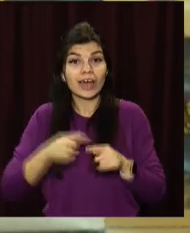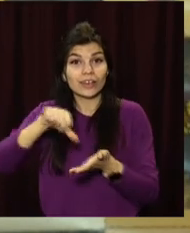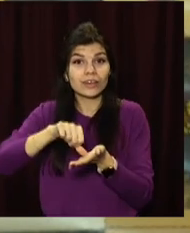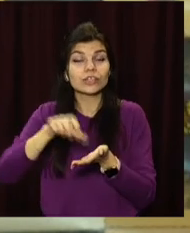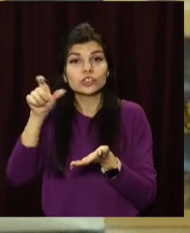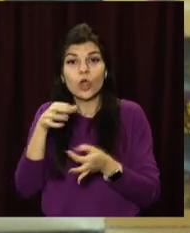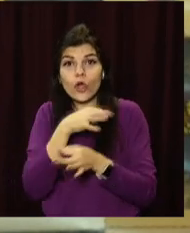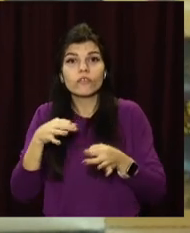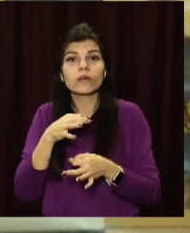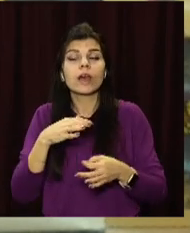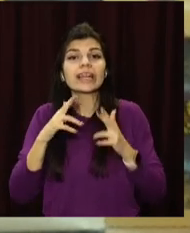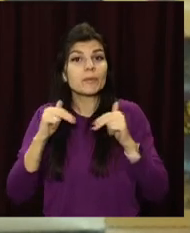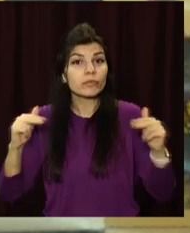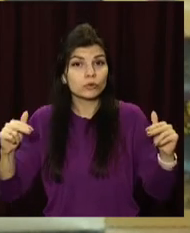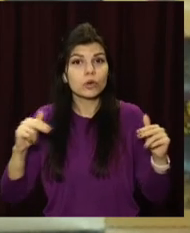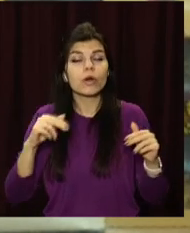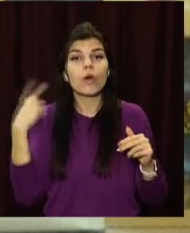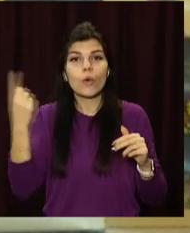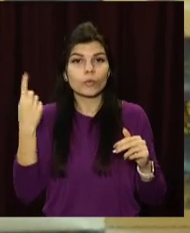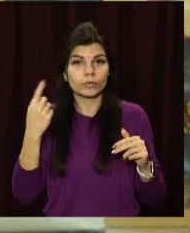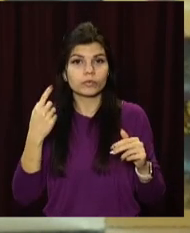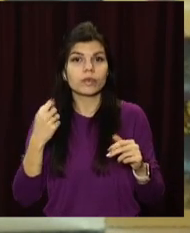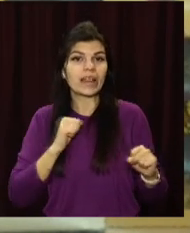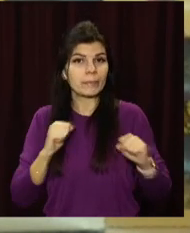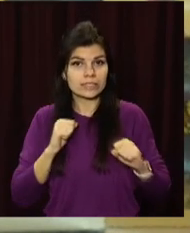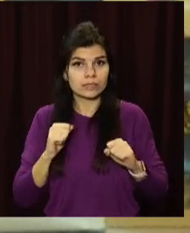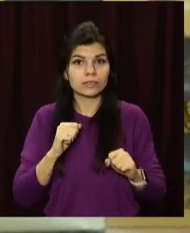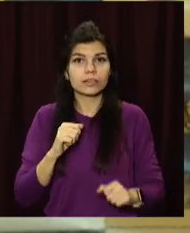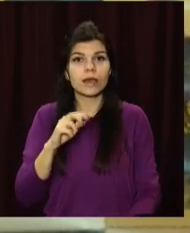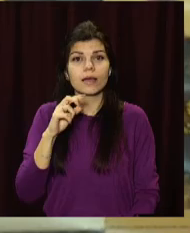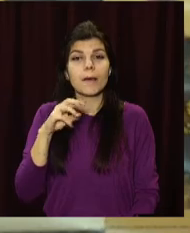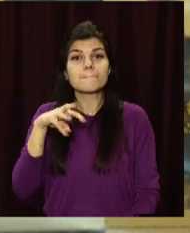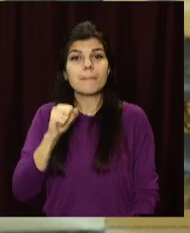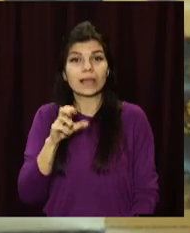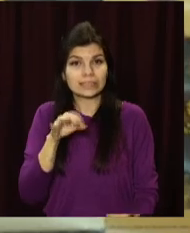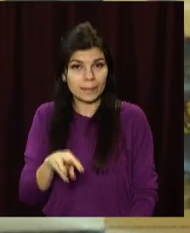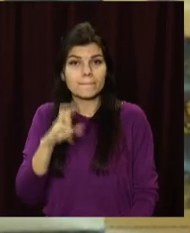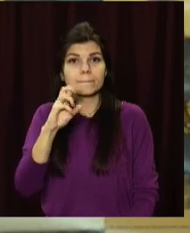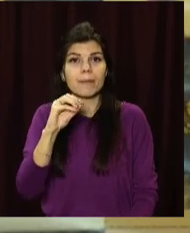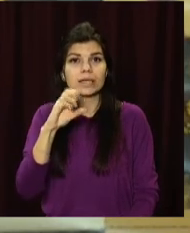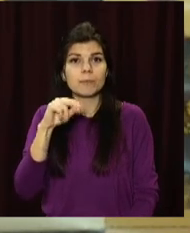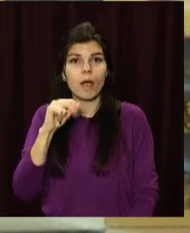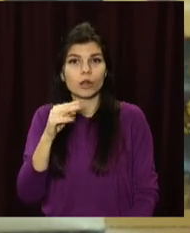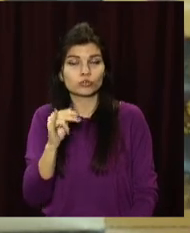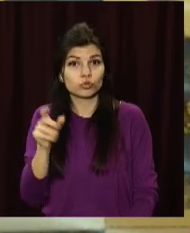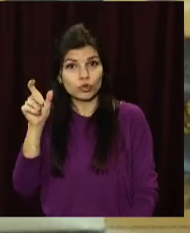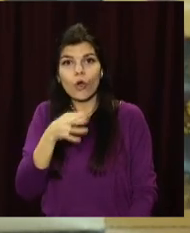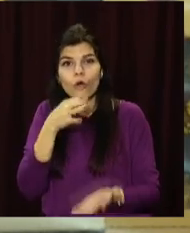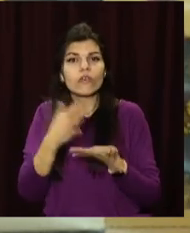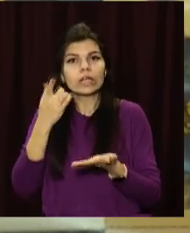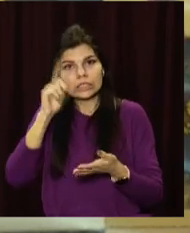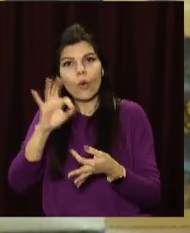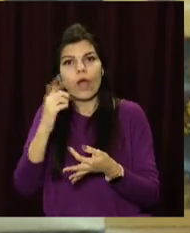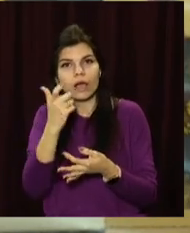нас у студії був радник голови Дніпропетровської облдержадміністрації Максим Безпальчук. Говорили про ціну на